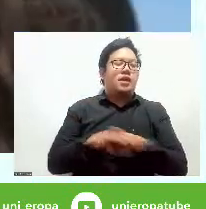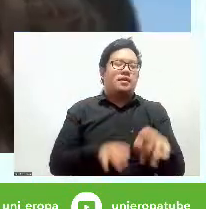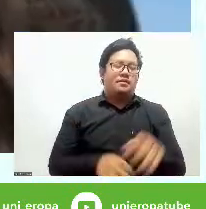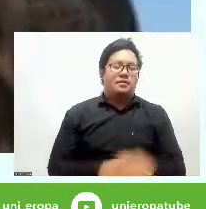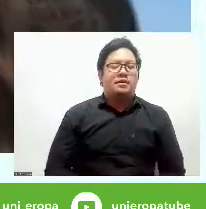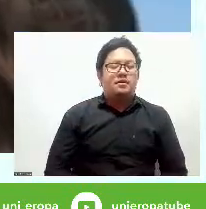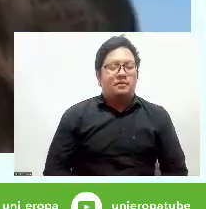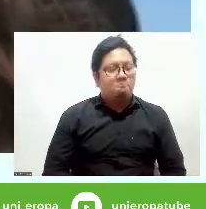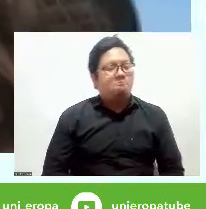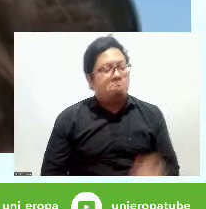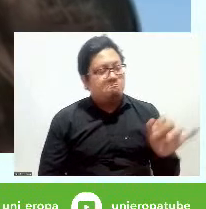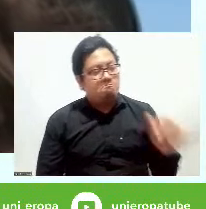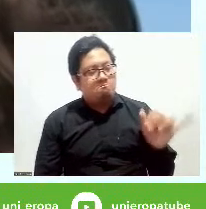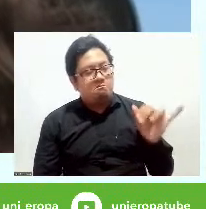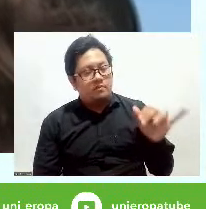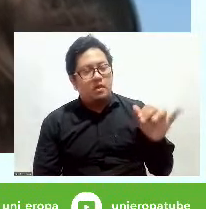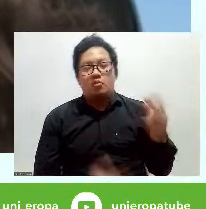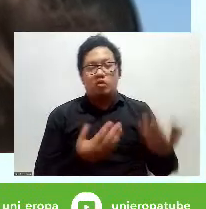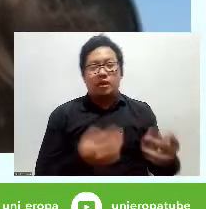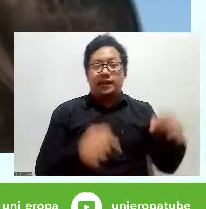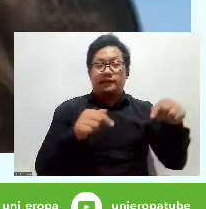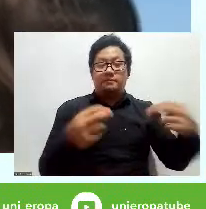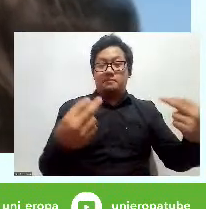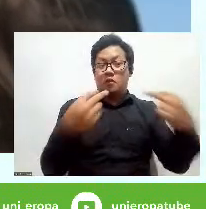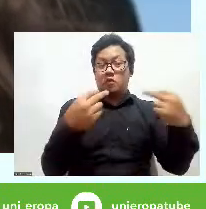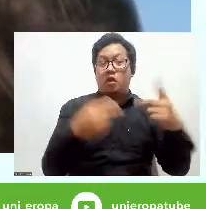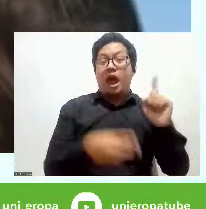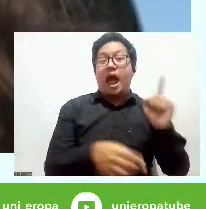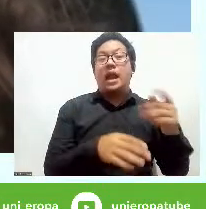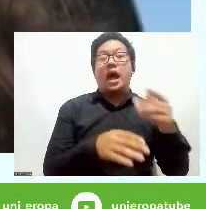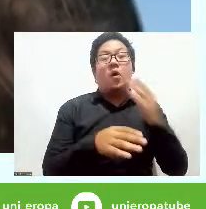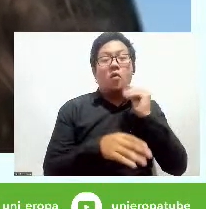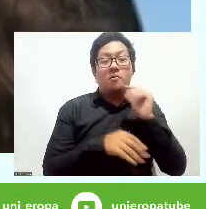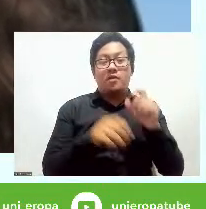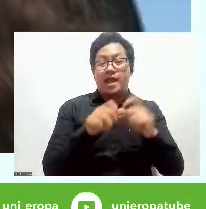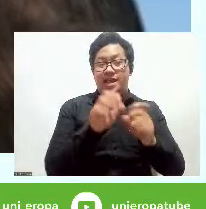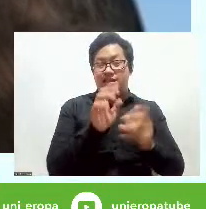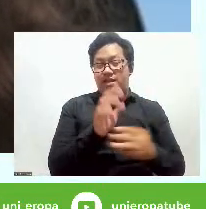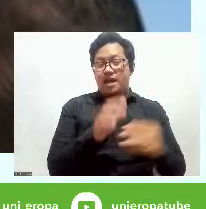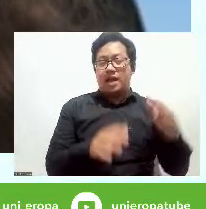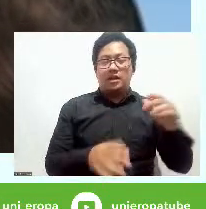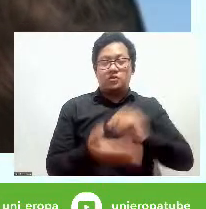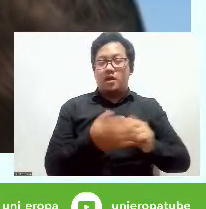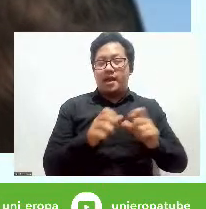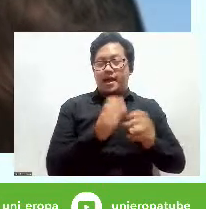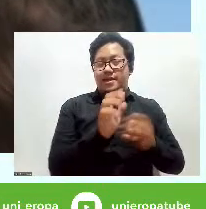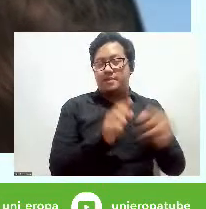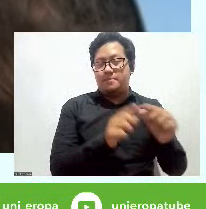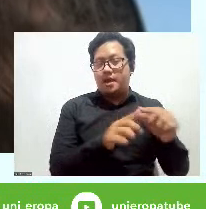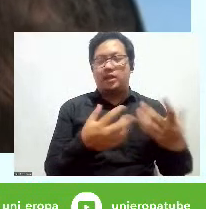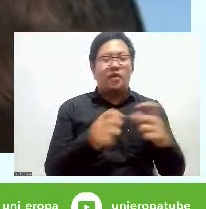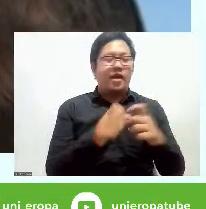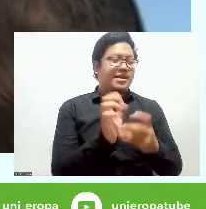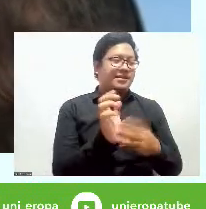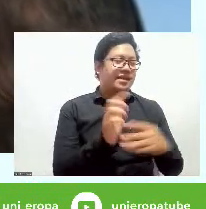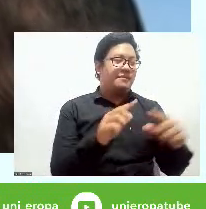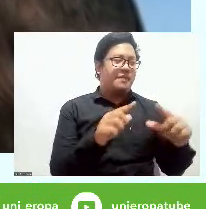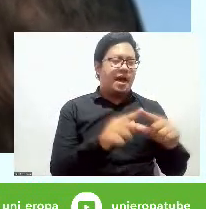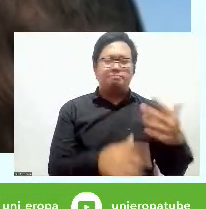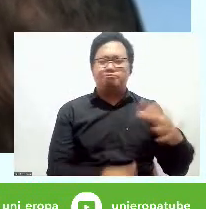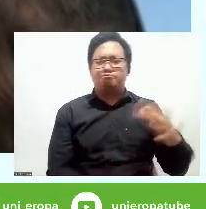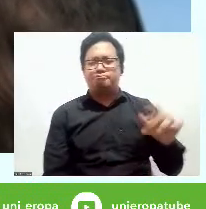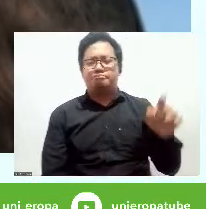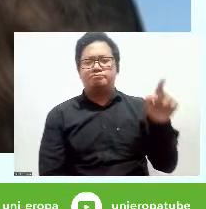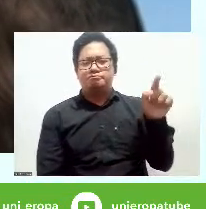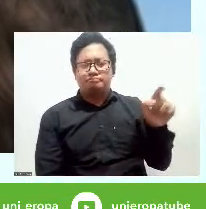masih ada yang masih SMP tadi nonton juga yang masih baru SMA kira-kira langkah apa yang bisa dilakuin nih dari dari dari